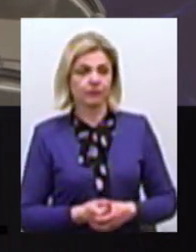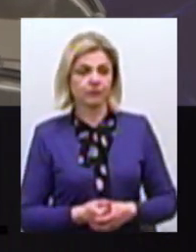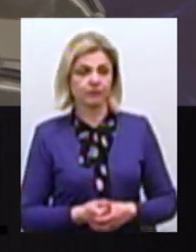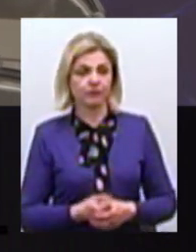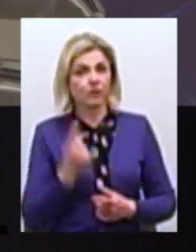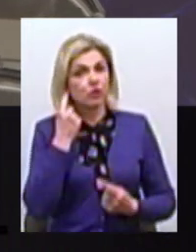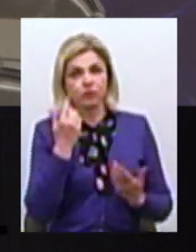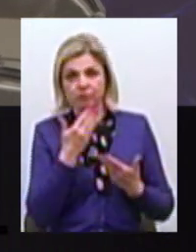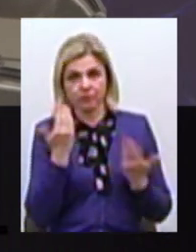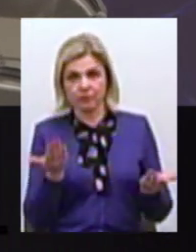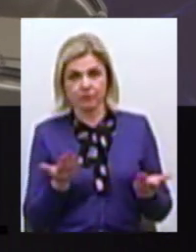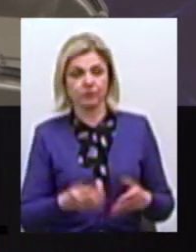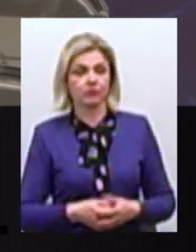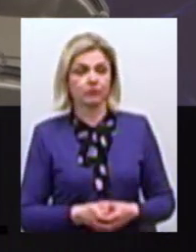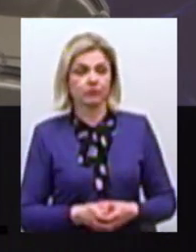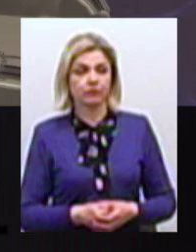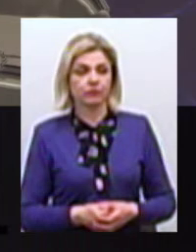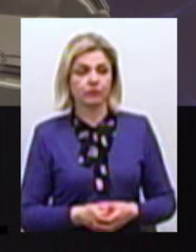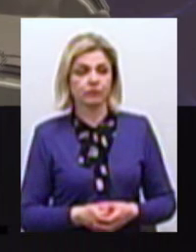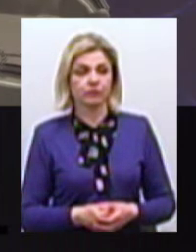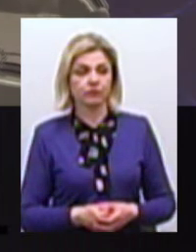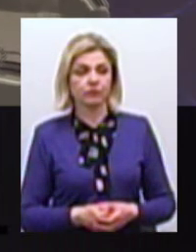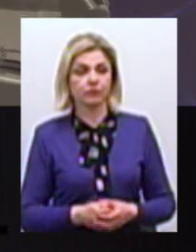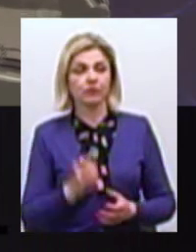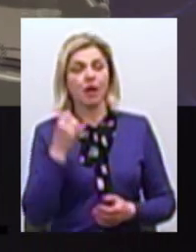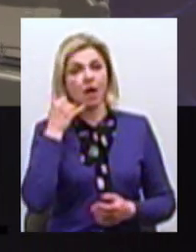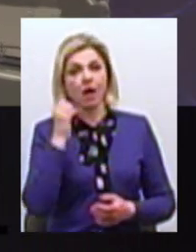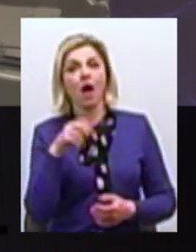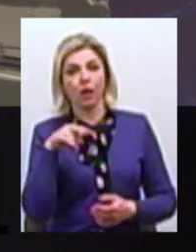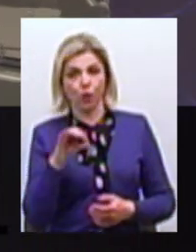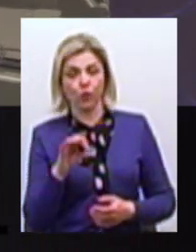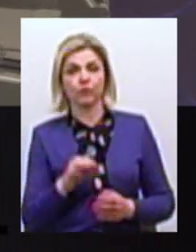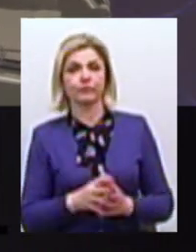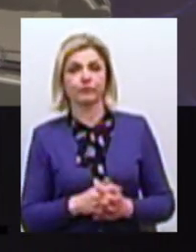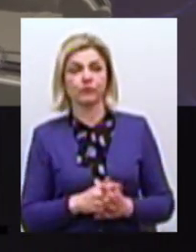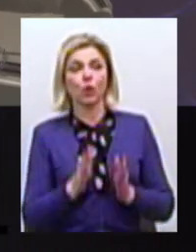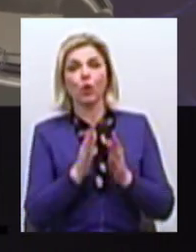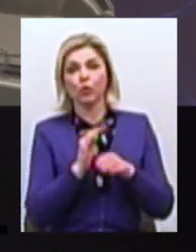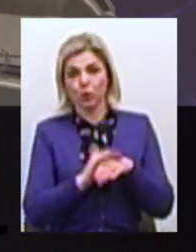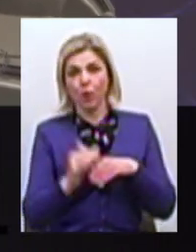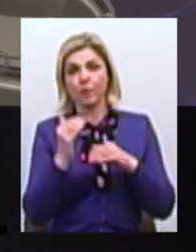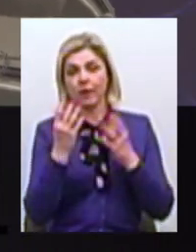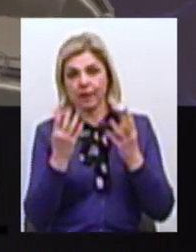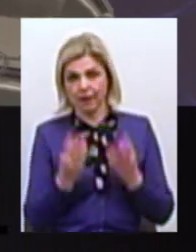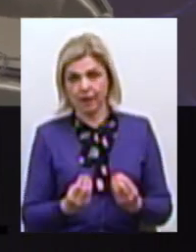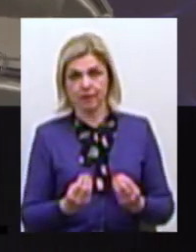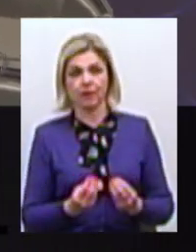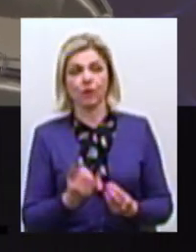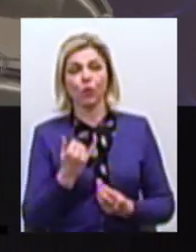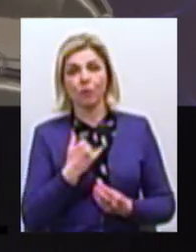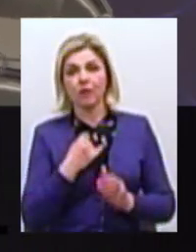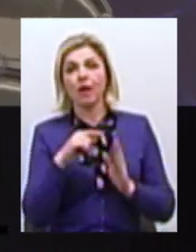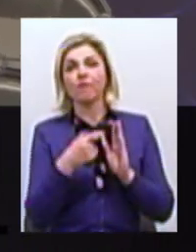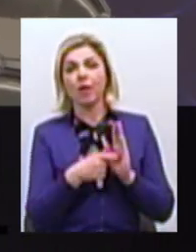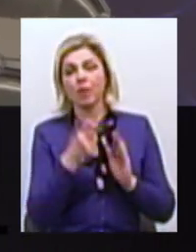Нічого не чути. Алло? Так, будь ласка. Добрый день. Добрый. У меня вопрос